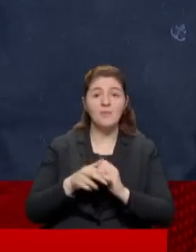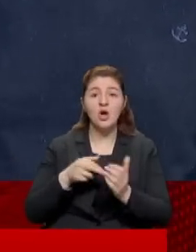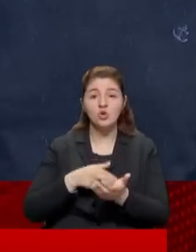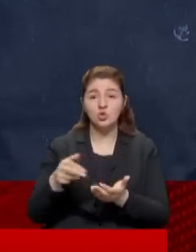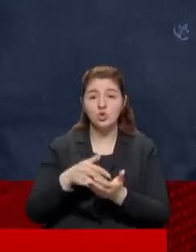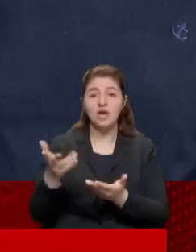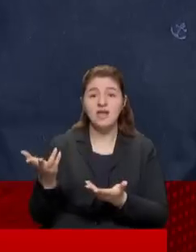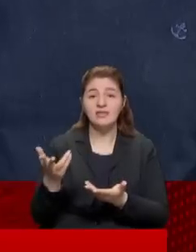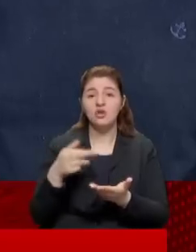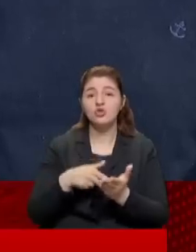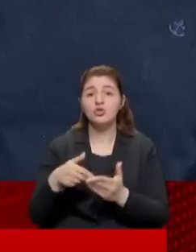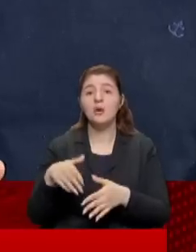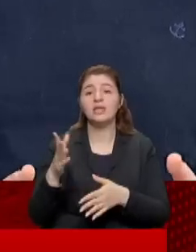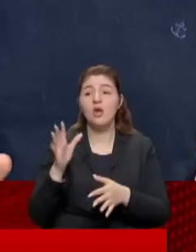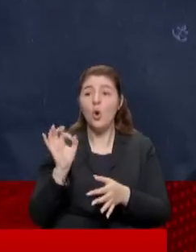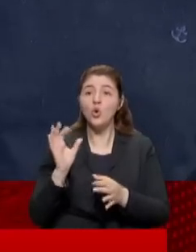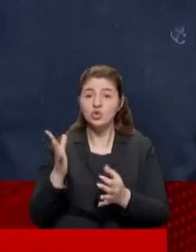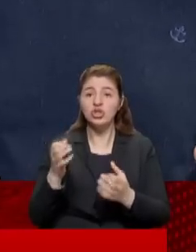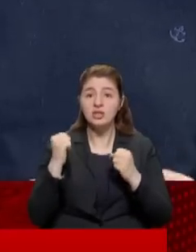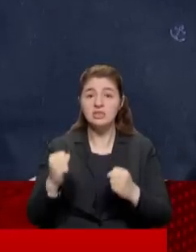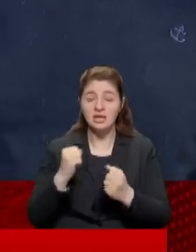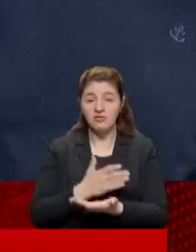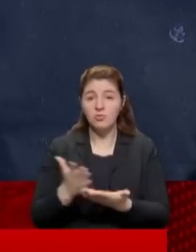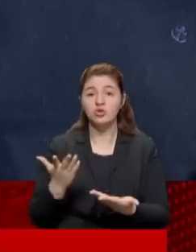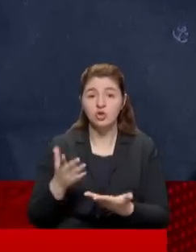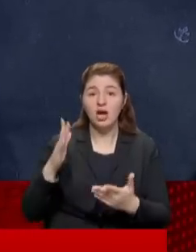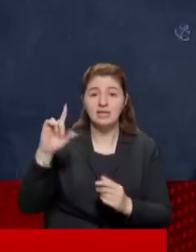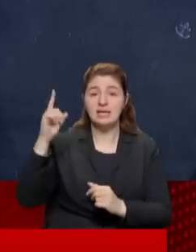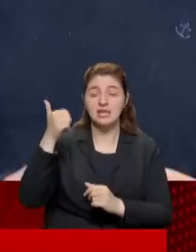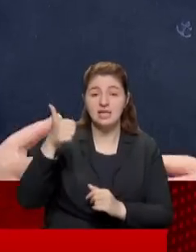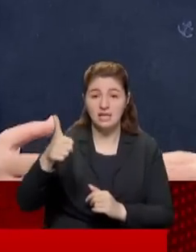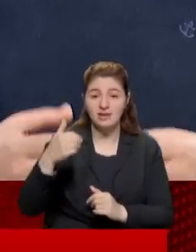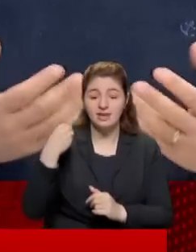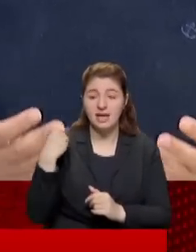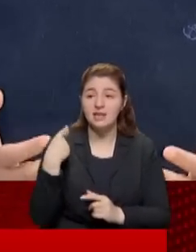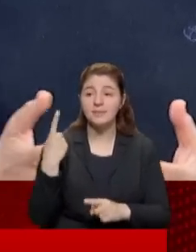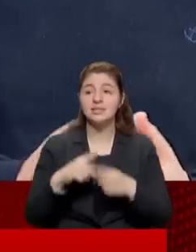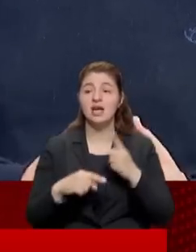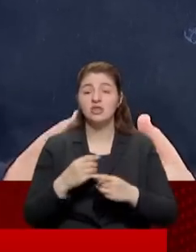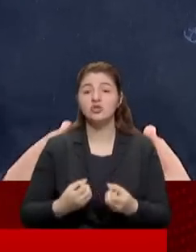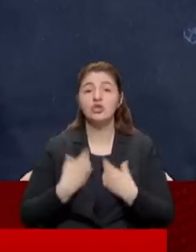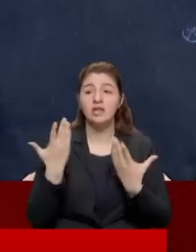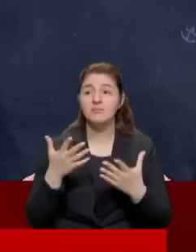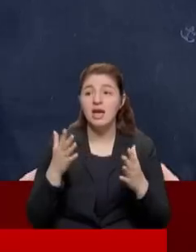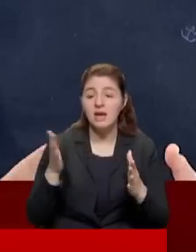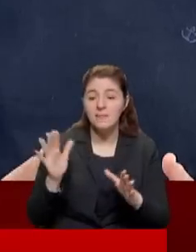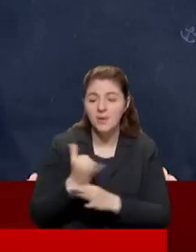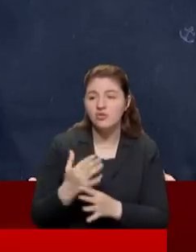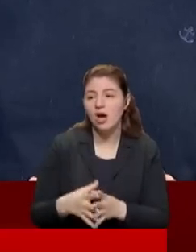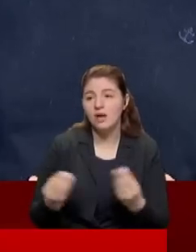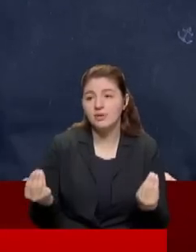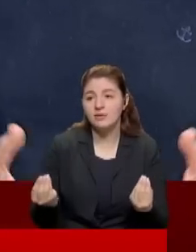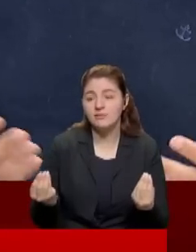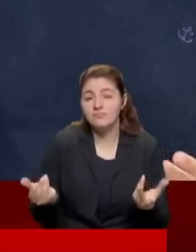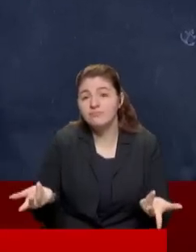yürüyor zaten. Yani yürümüyor değil, oldukça da sert yürüyor. Çünkü artık iktidar yeni bir siyaset üretme maharetini kaybetmiş